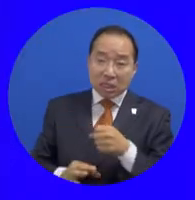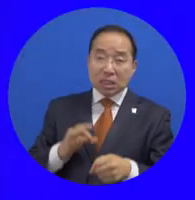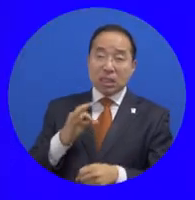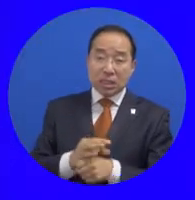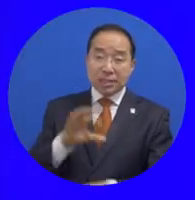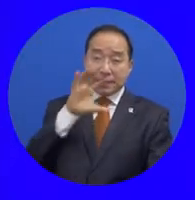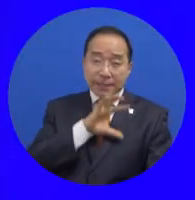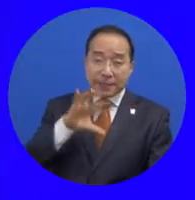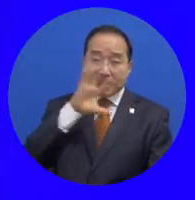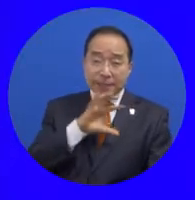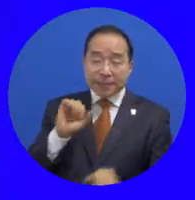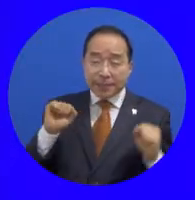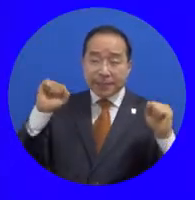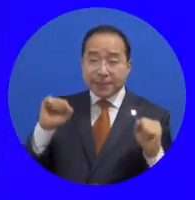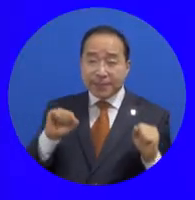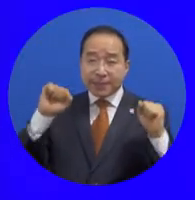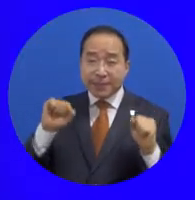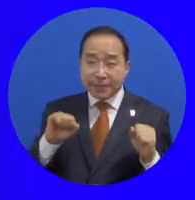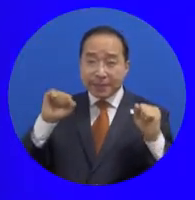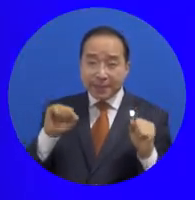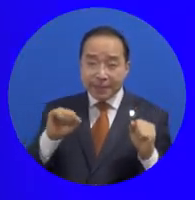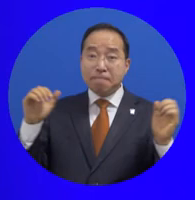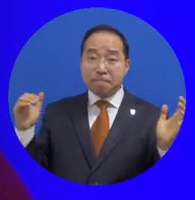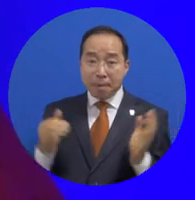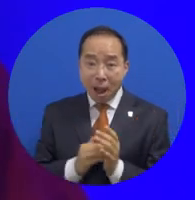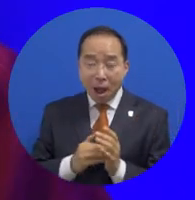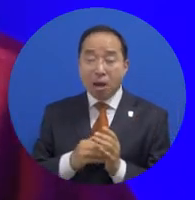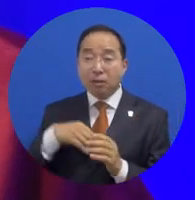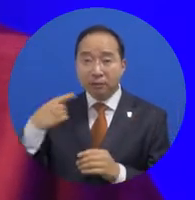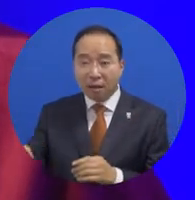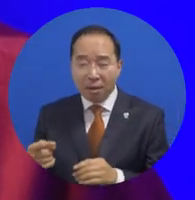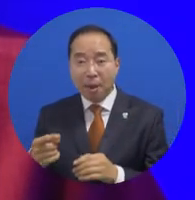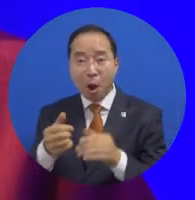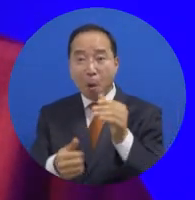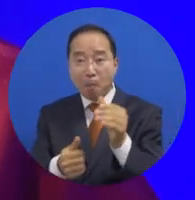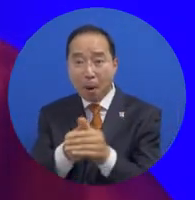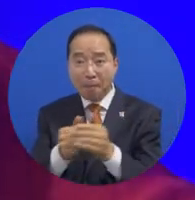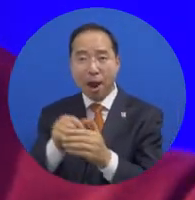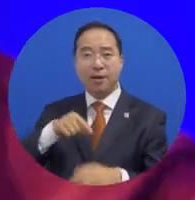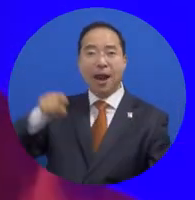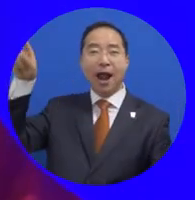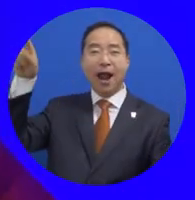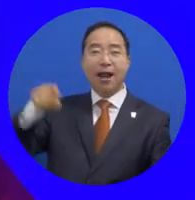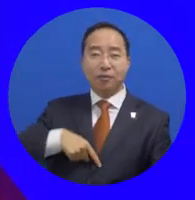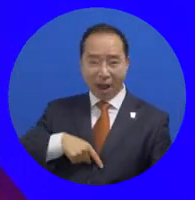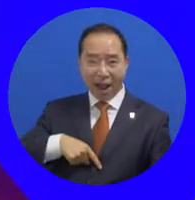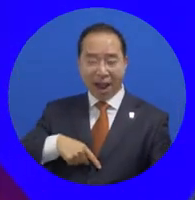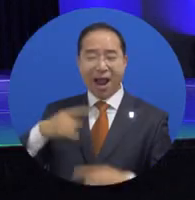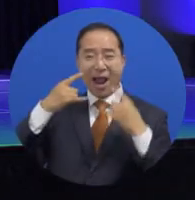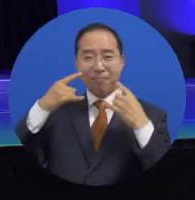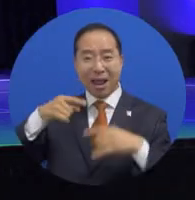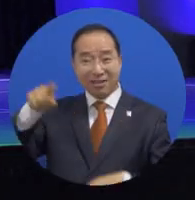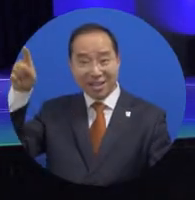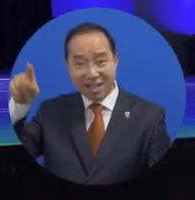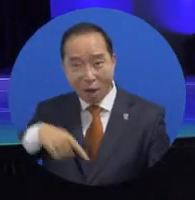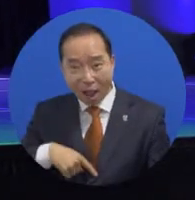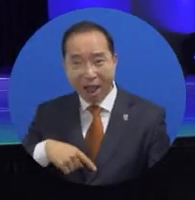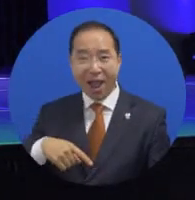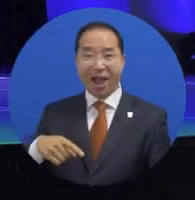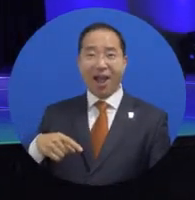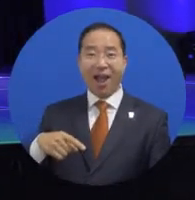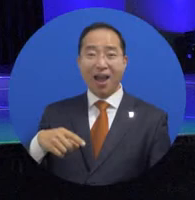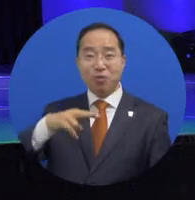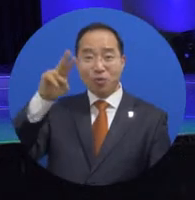년 정도 꾸준히 운동을 하다 보니까 남자들도 가기 힘든 몽블랑도 올라가고 노르웨이